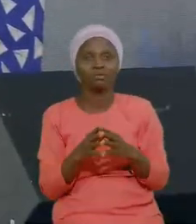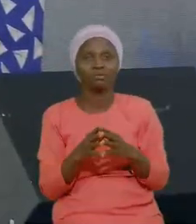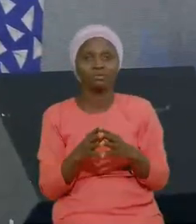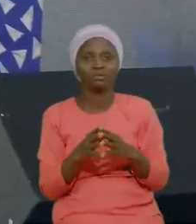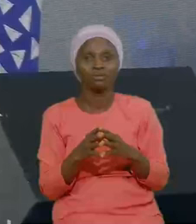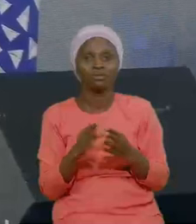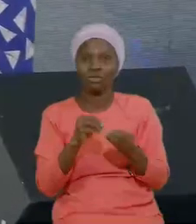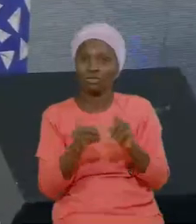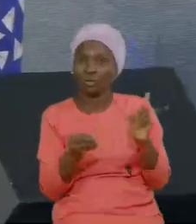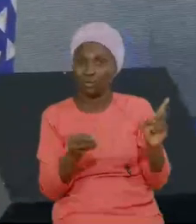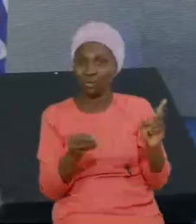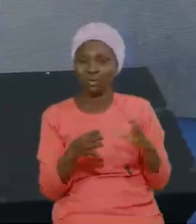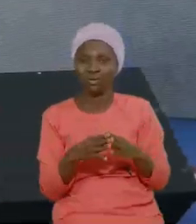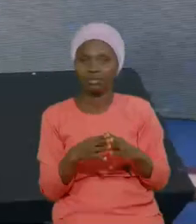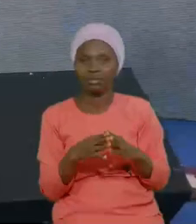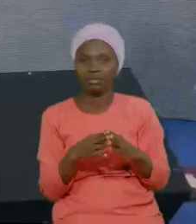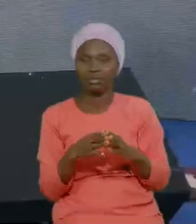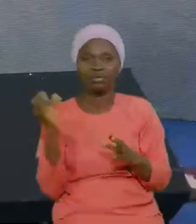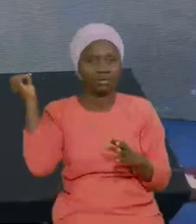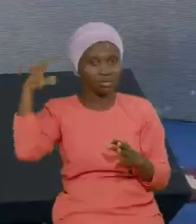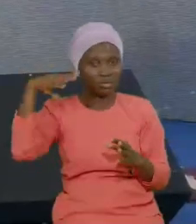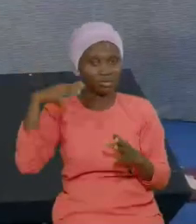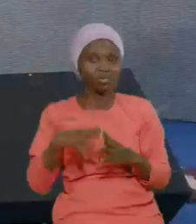Comme nous pensons au changement qui vient du ciel,